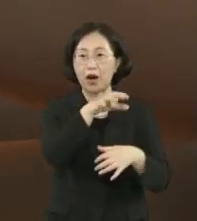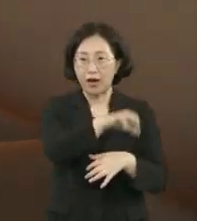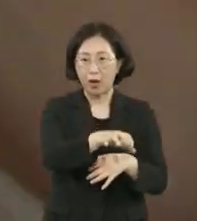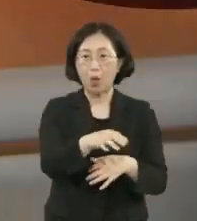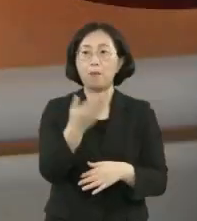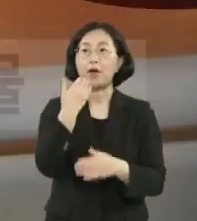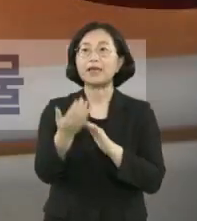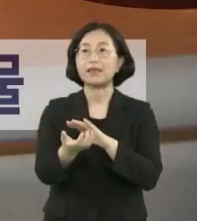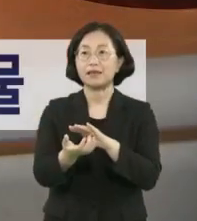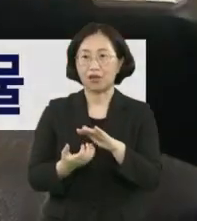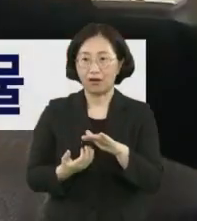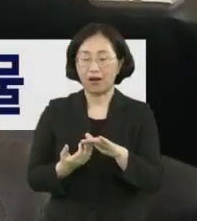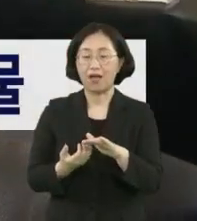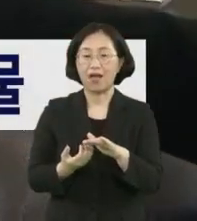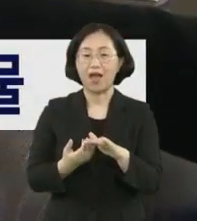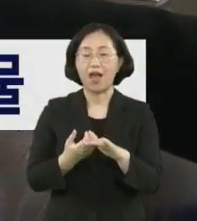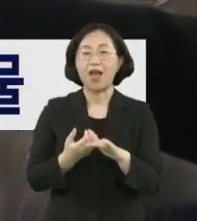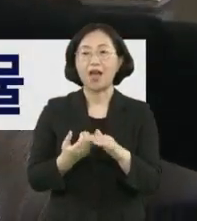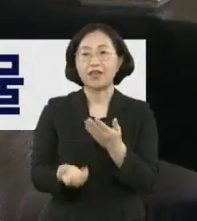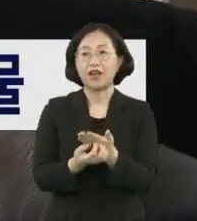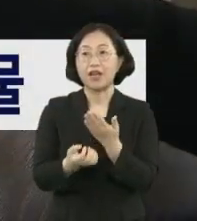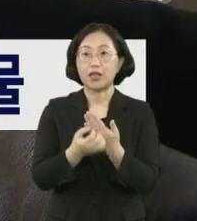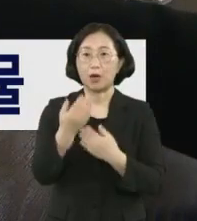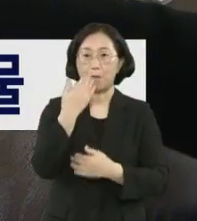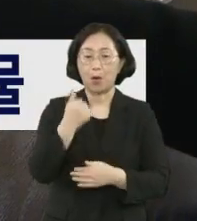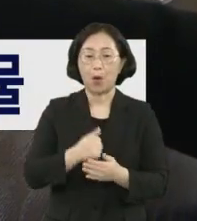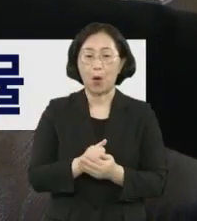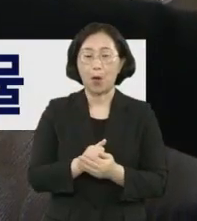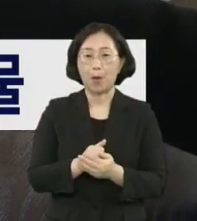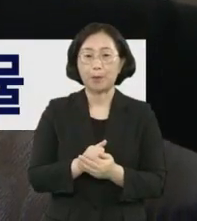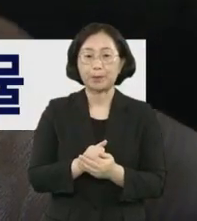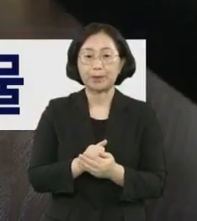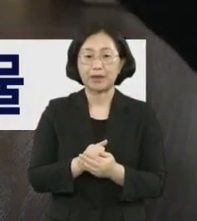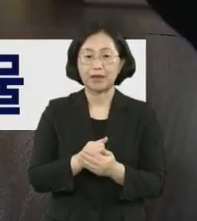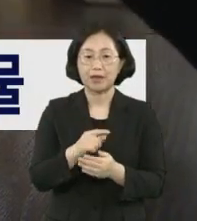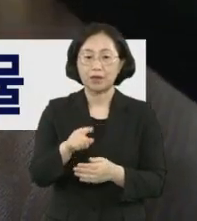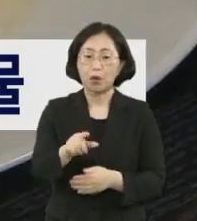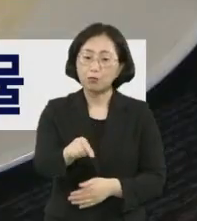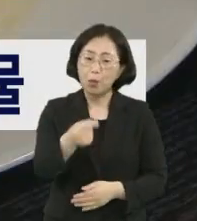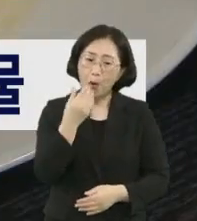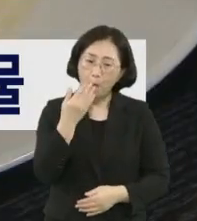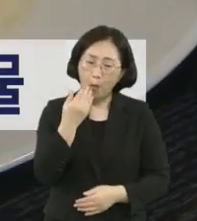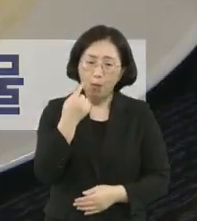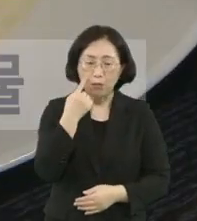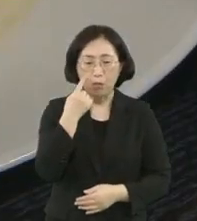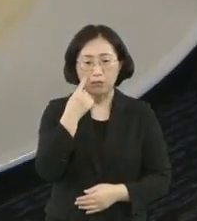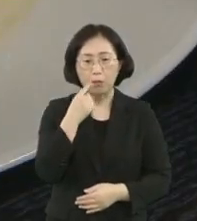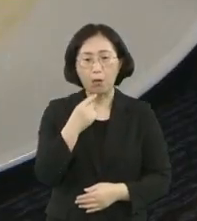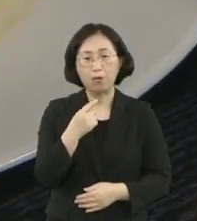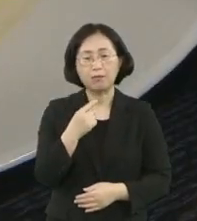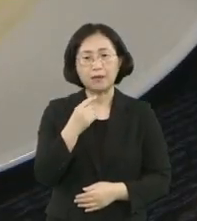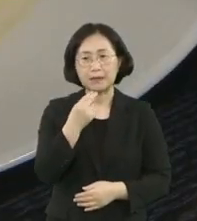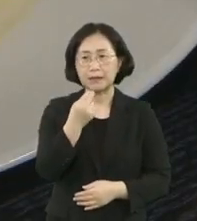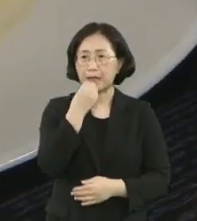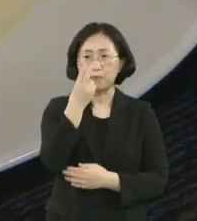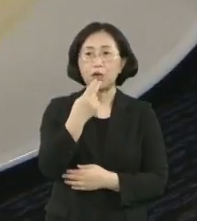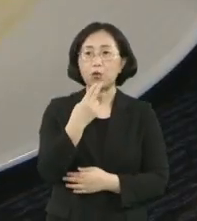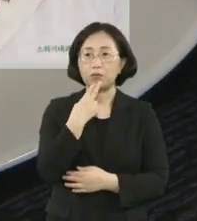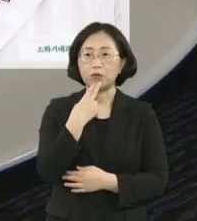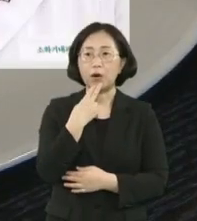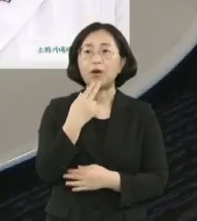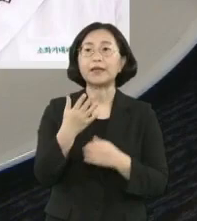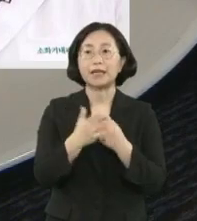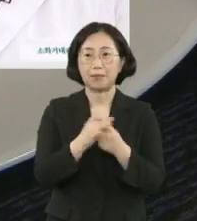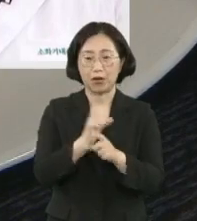좋습니다. 다만 식중독균에 오염된 음식은 냄새나 맛에 큰 변화가 없기 때문에 주의가 필요합니다.